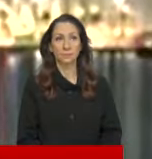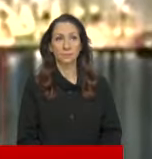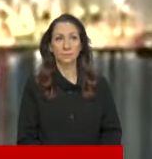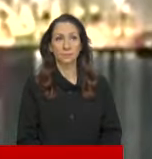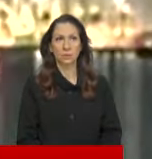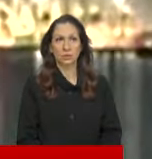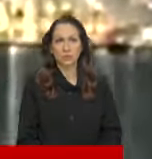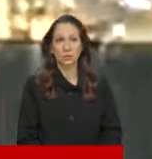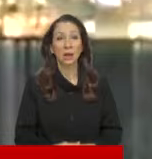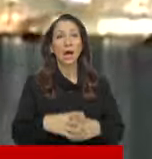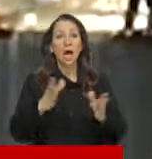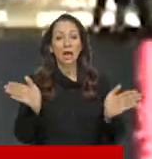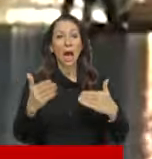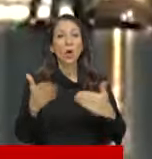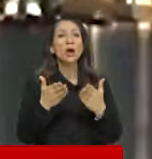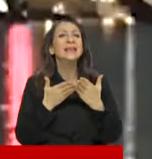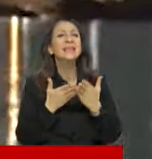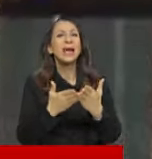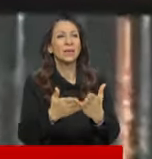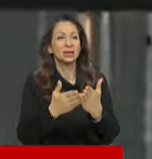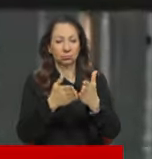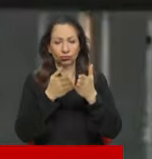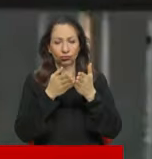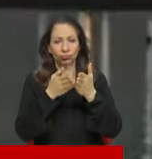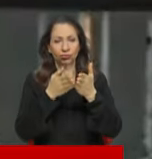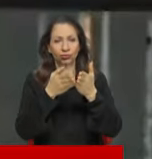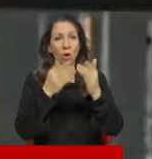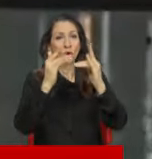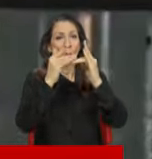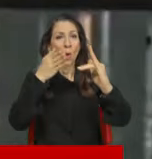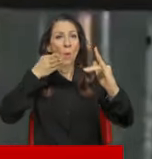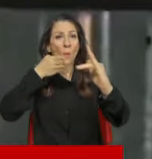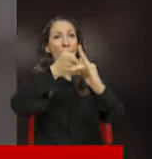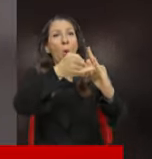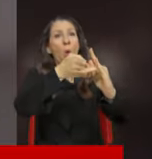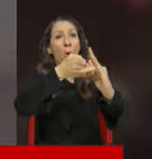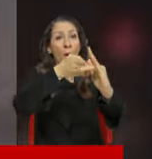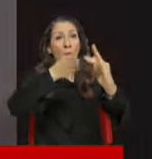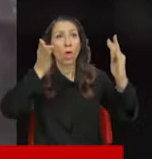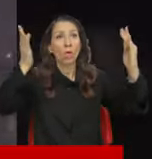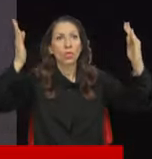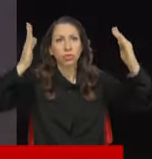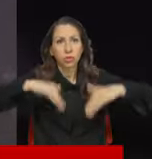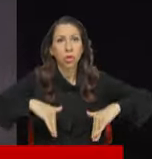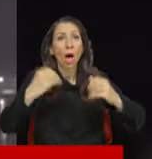yaşananlar Kargo gemisinin çarptığı köprü yıkıldı çok sayıda Araç suya gömüldü